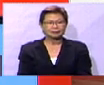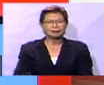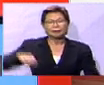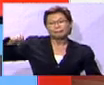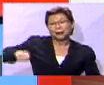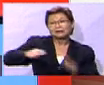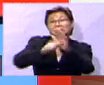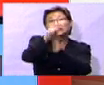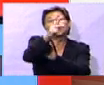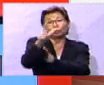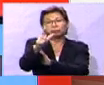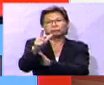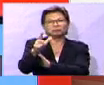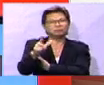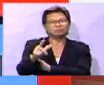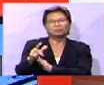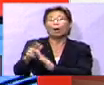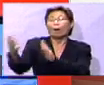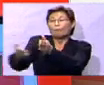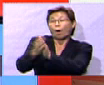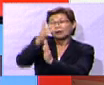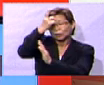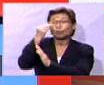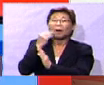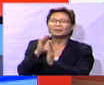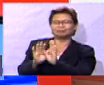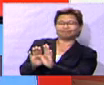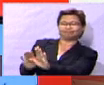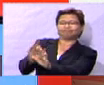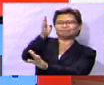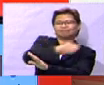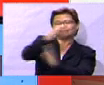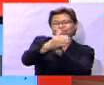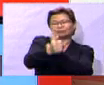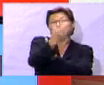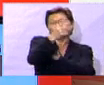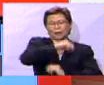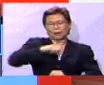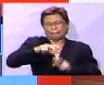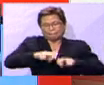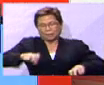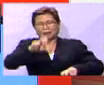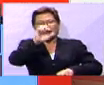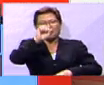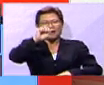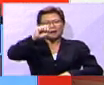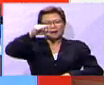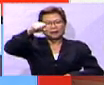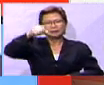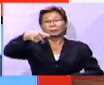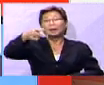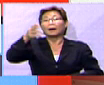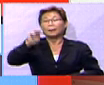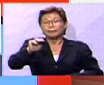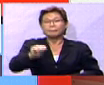mahkamah tinggi Kuala Lumpur menolak permohonan Tun Dr mahathir Mohamad Untuk membatalkan kelayakan dua ahli panel suruhanjaya siasatan diraja